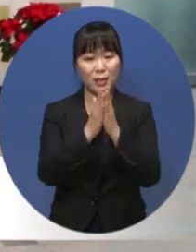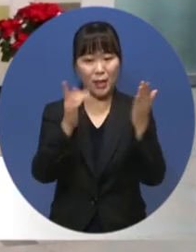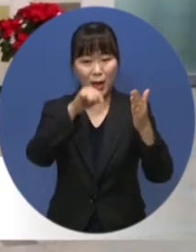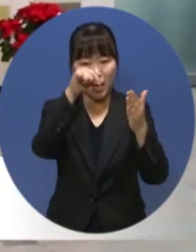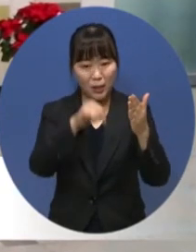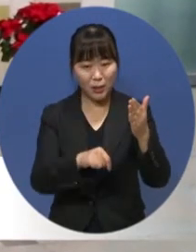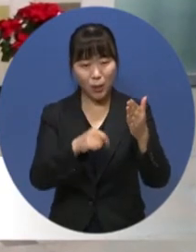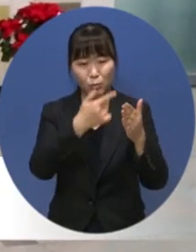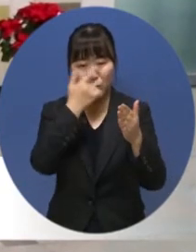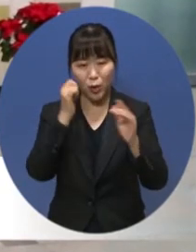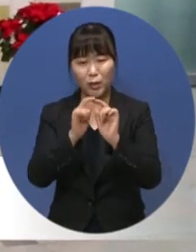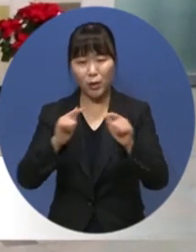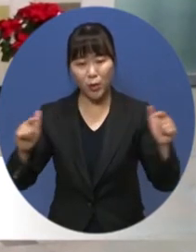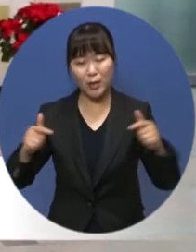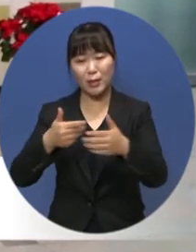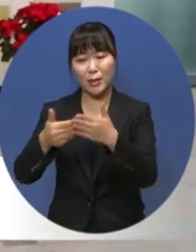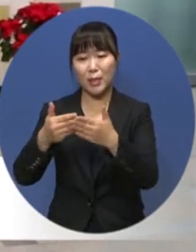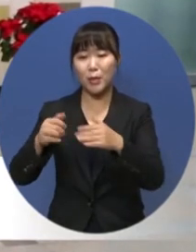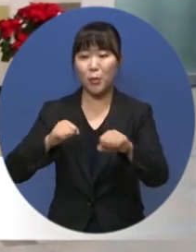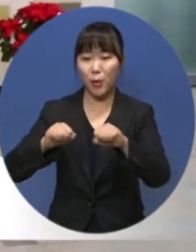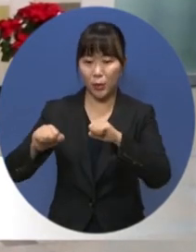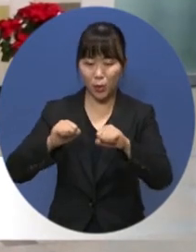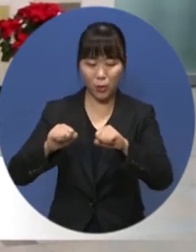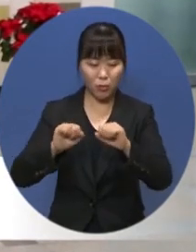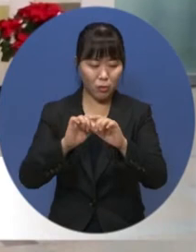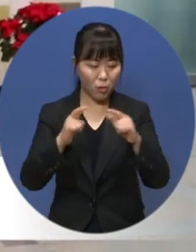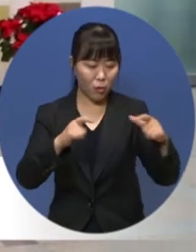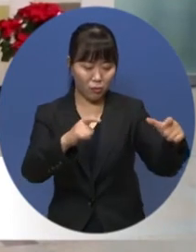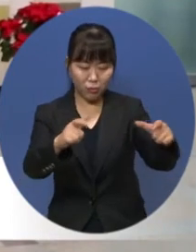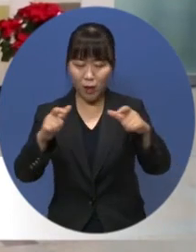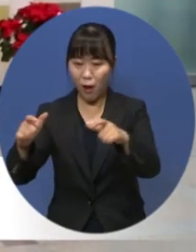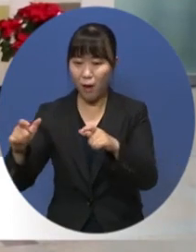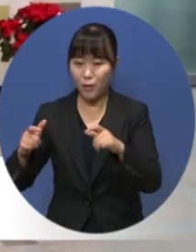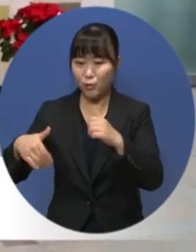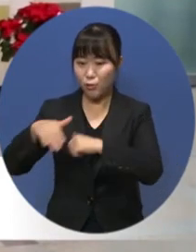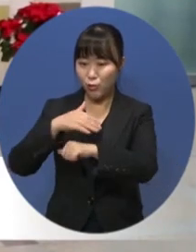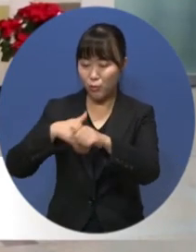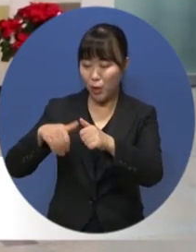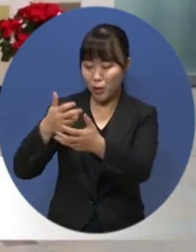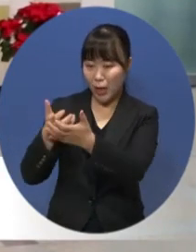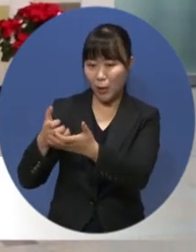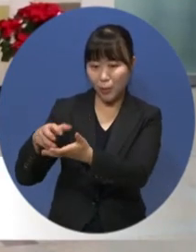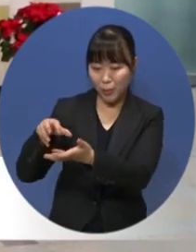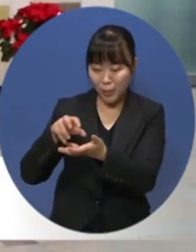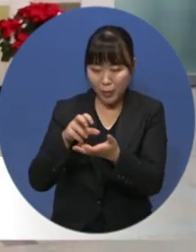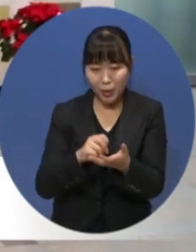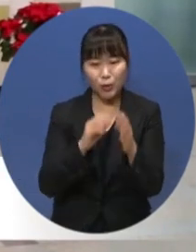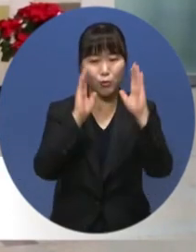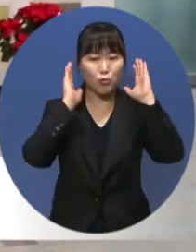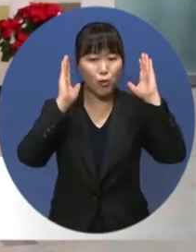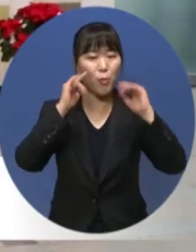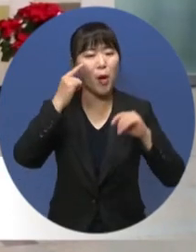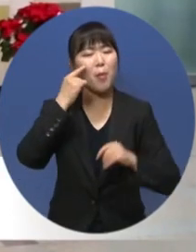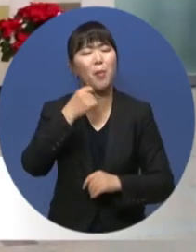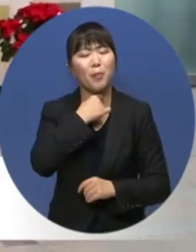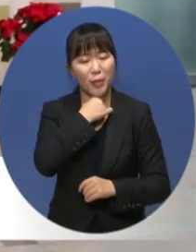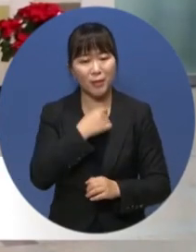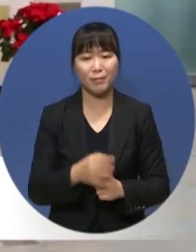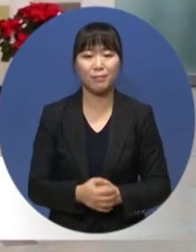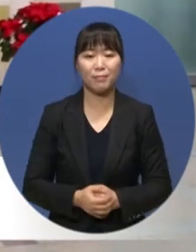교과서에서나 부족한 여러 가지 그림 활동을 다양한 장르로 주변 자료를 활용해서 수업을 해보고